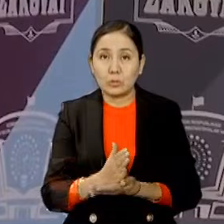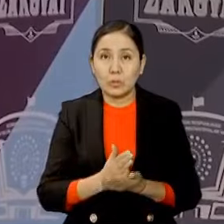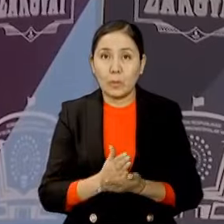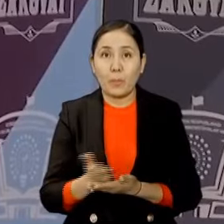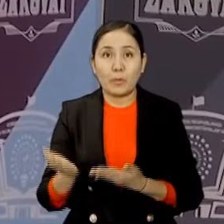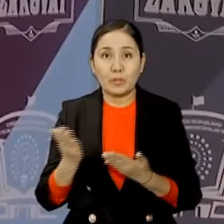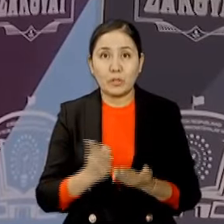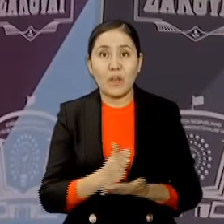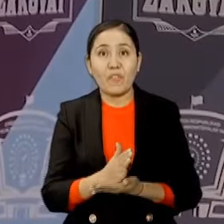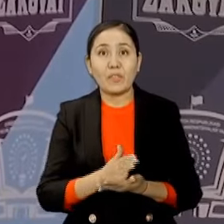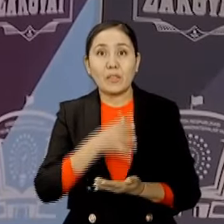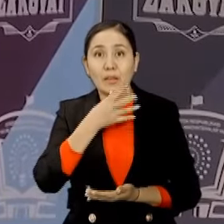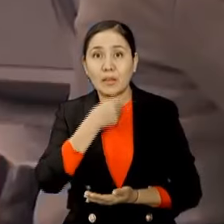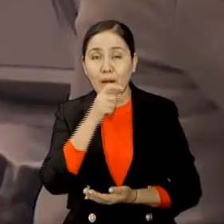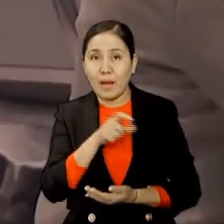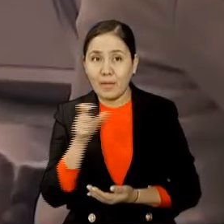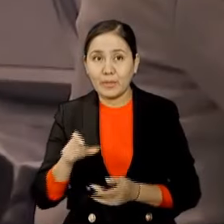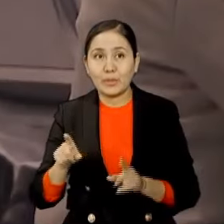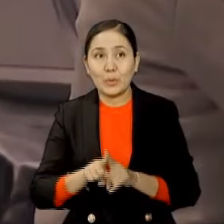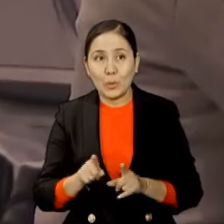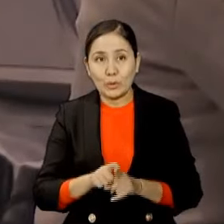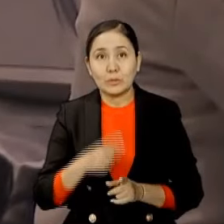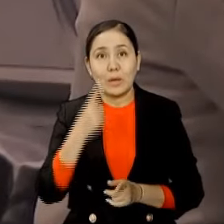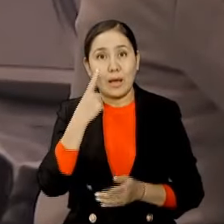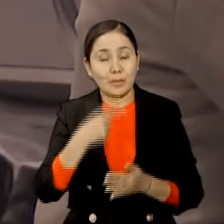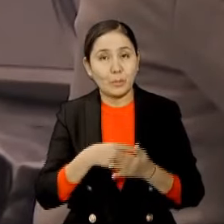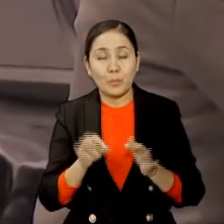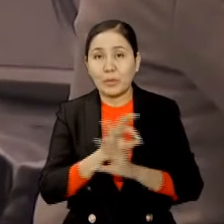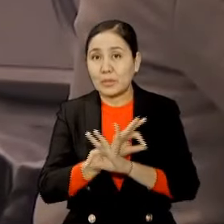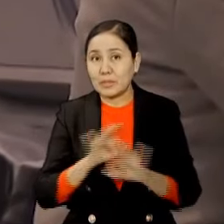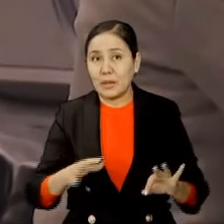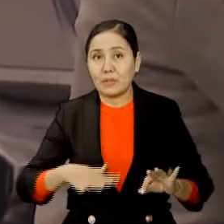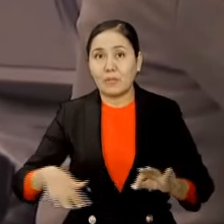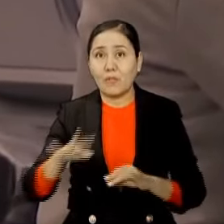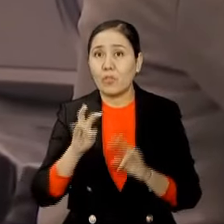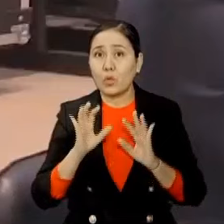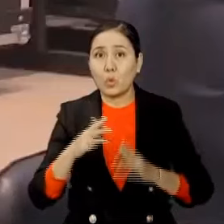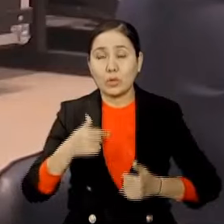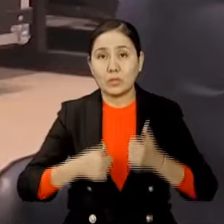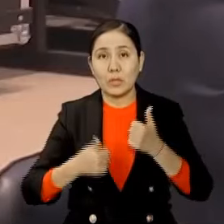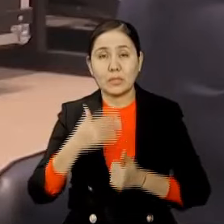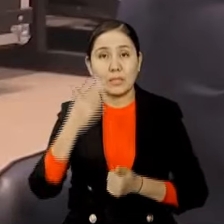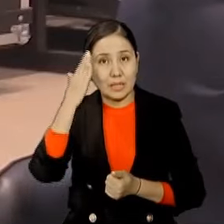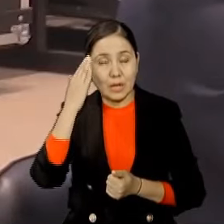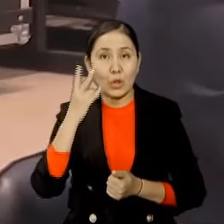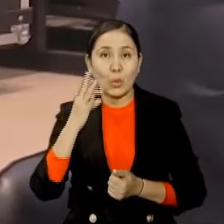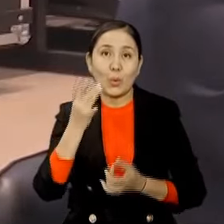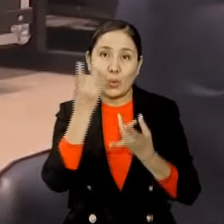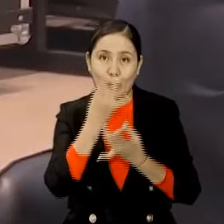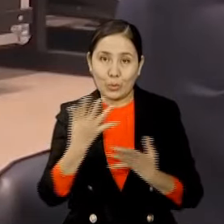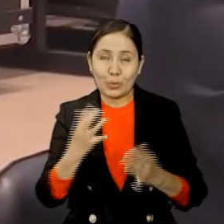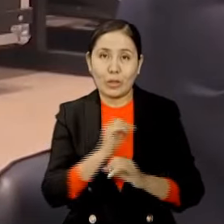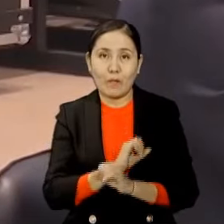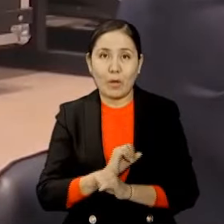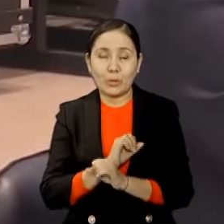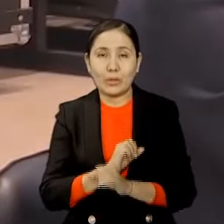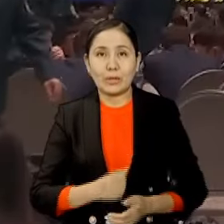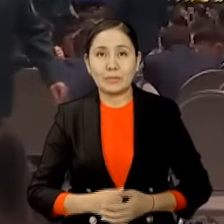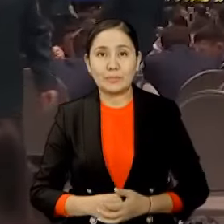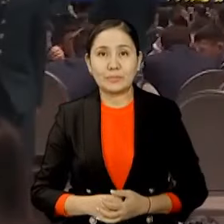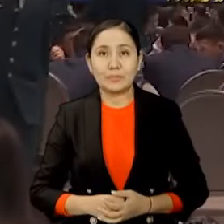и ветераны сферы. Участники отметили потрясающую атмосферу не только состязания интеллекта, но и культурного отдыха.